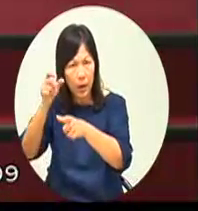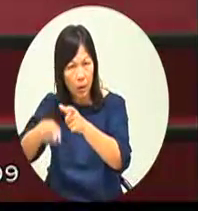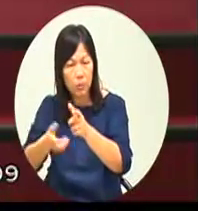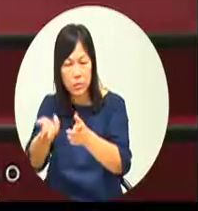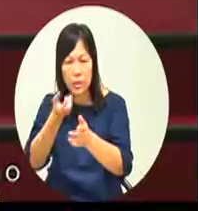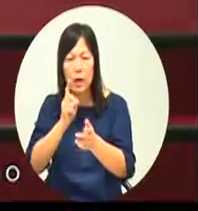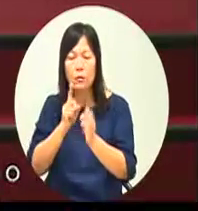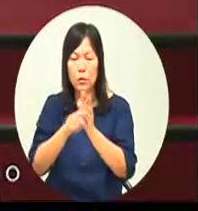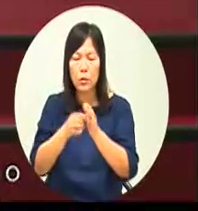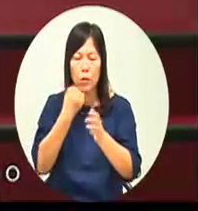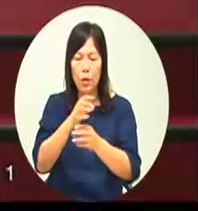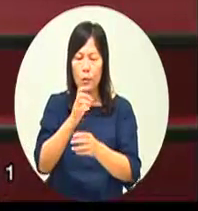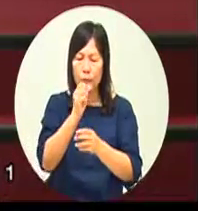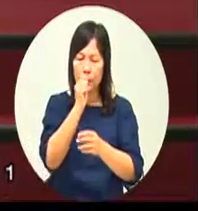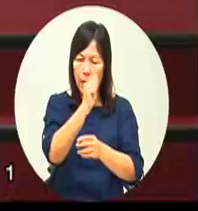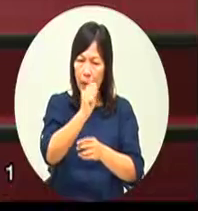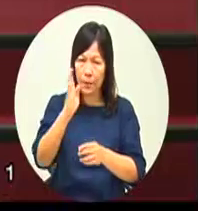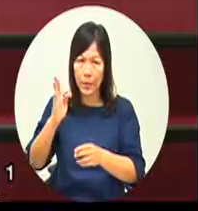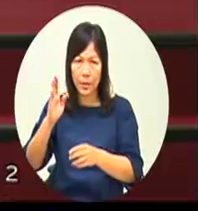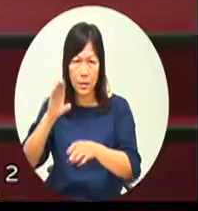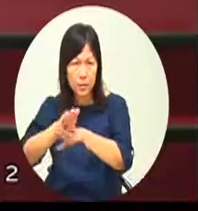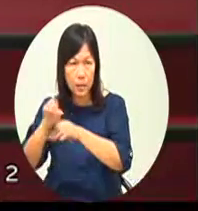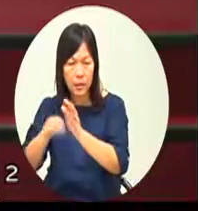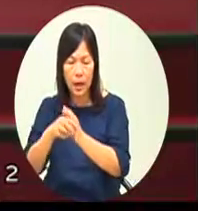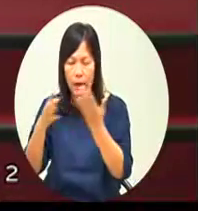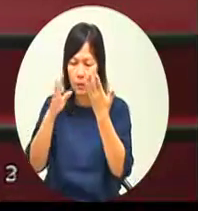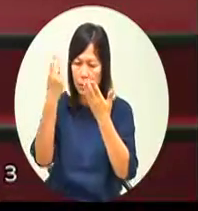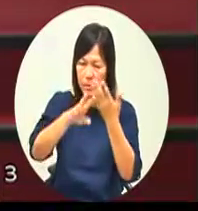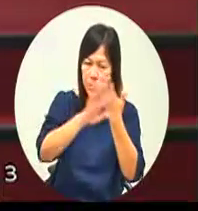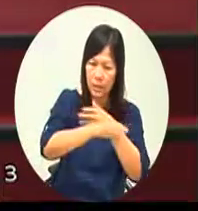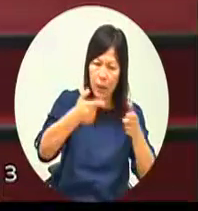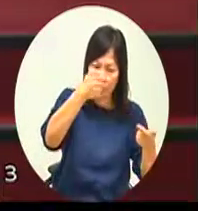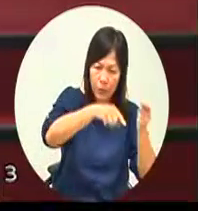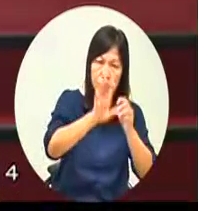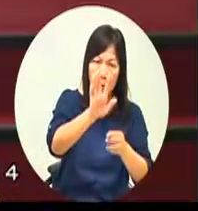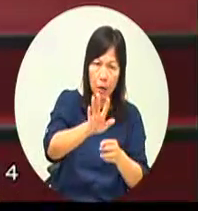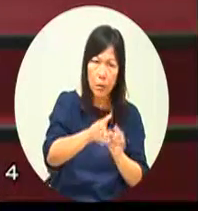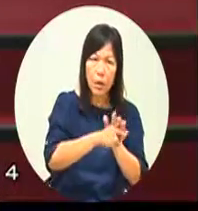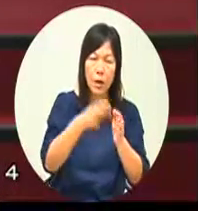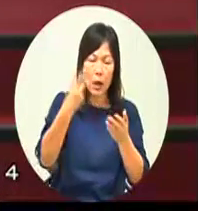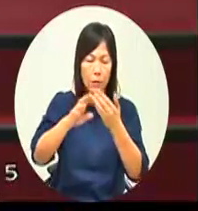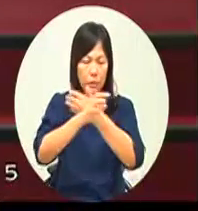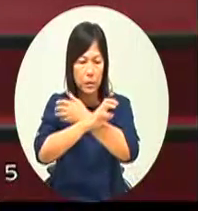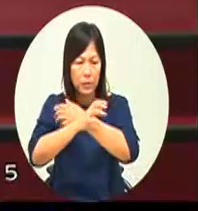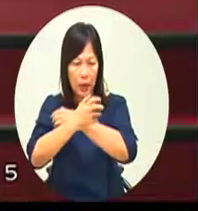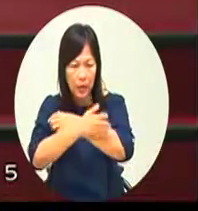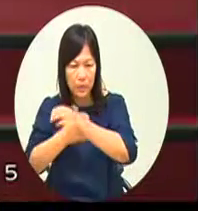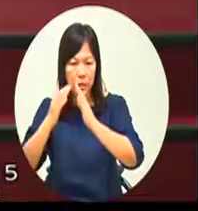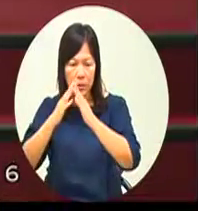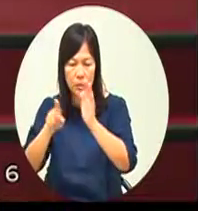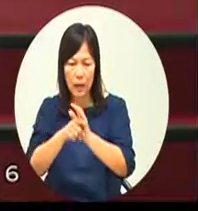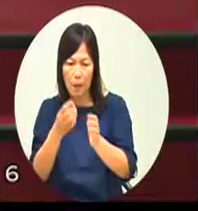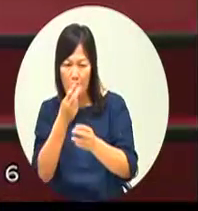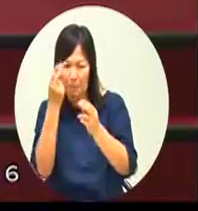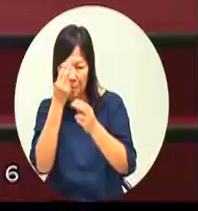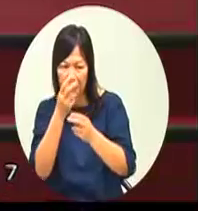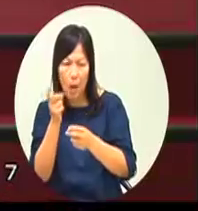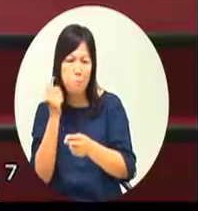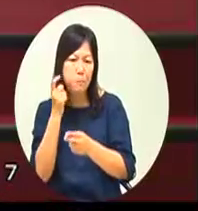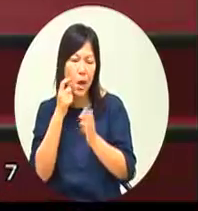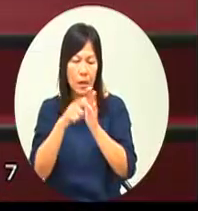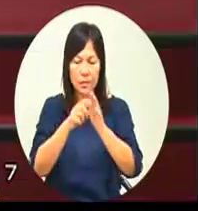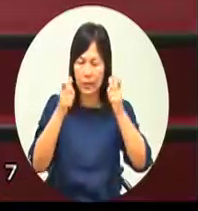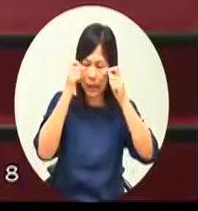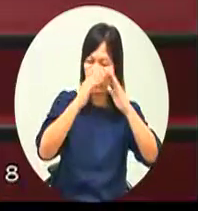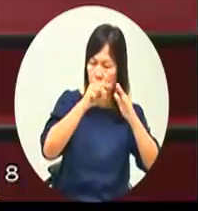讲的 AB 车，或者是会有其他混杂的进来，甚至有收到外县市的进来冒充是我们自己室内的